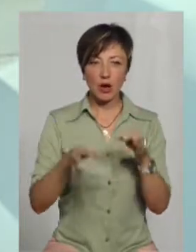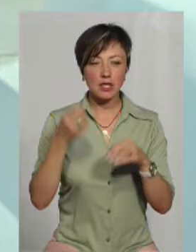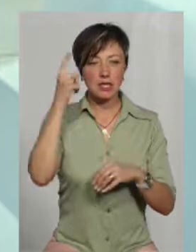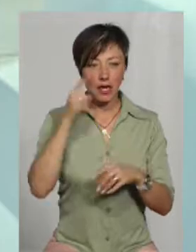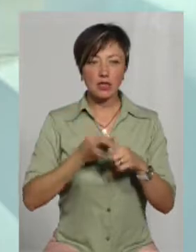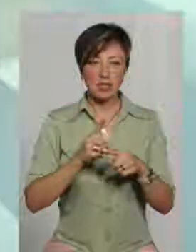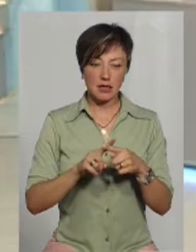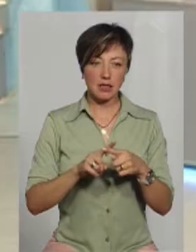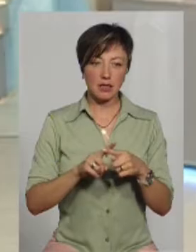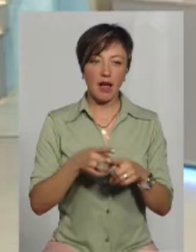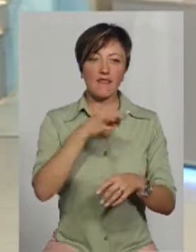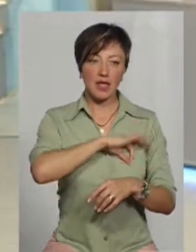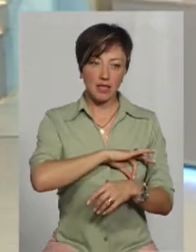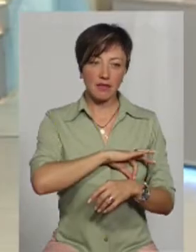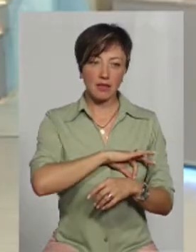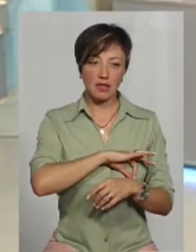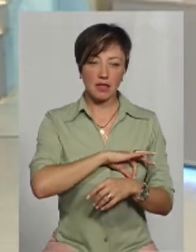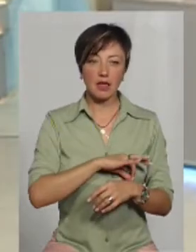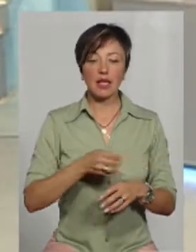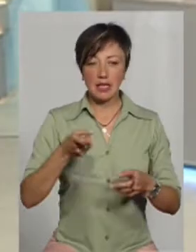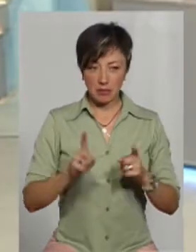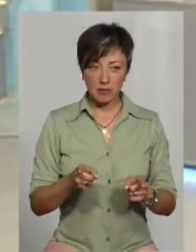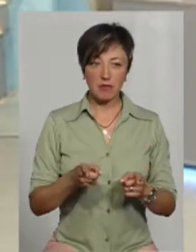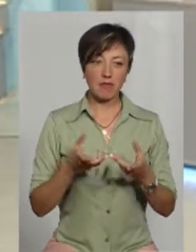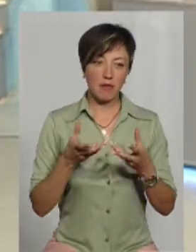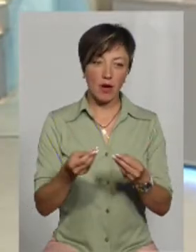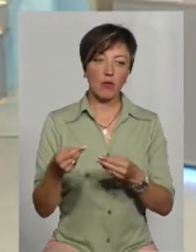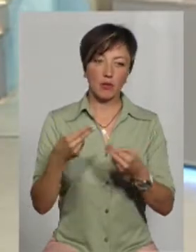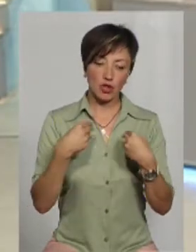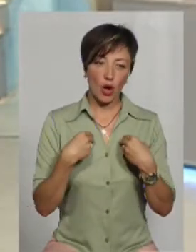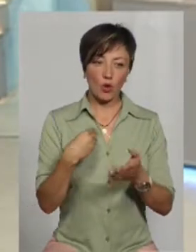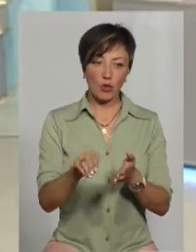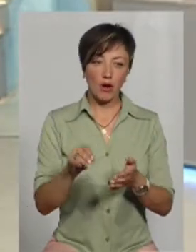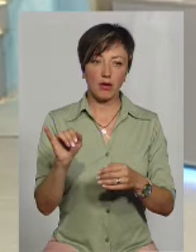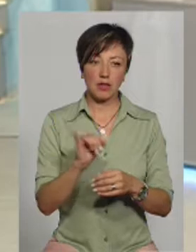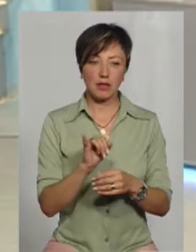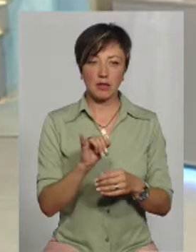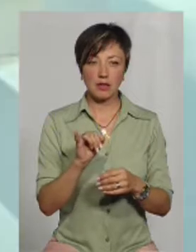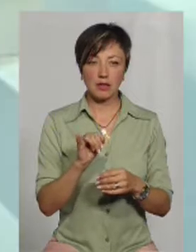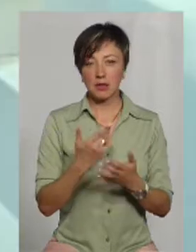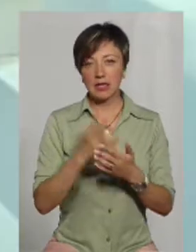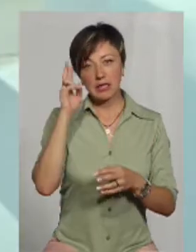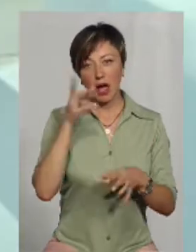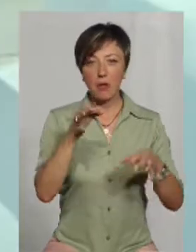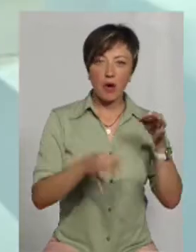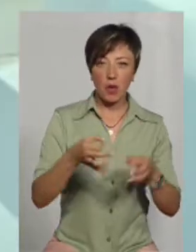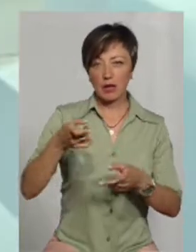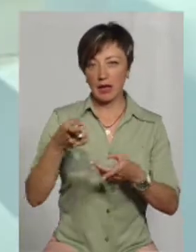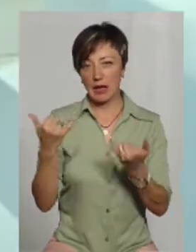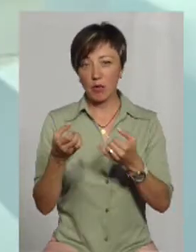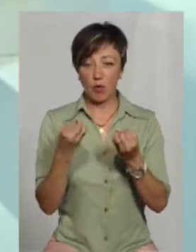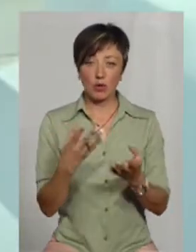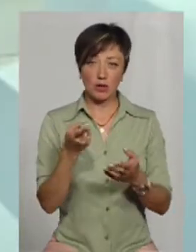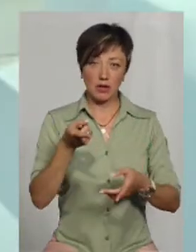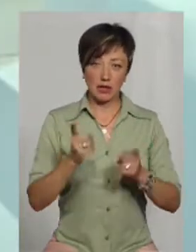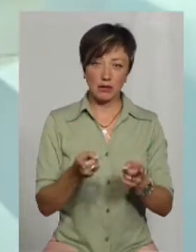що це воно ефективне, воно дійствує. Все. Вони приїжджають, купляють, і не знають, чи це органіка, чи це хімія.